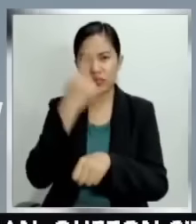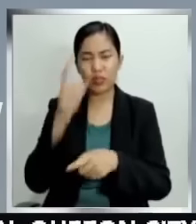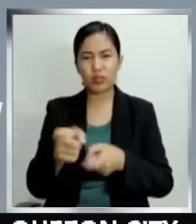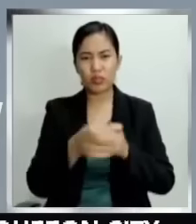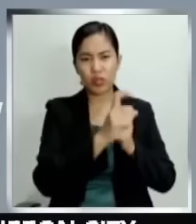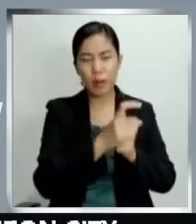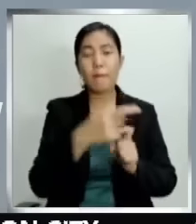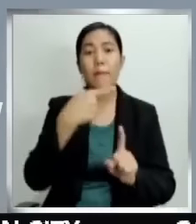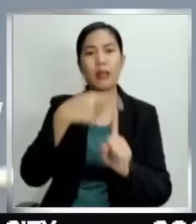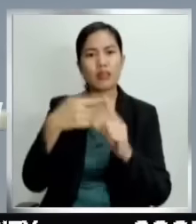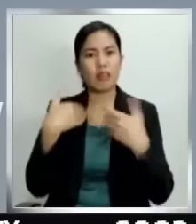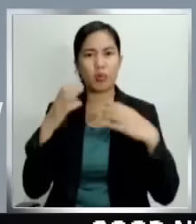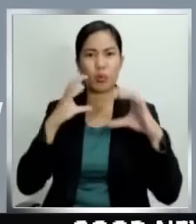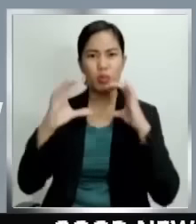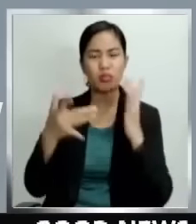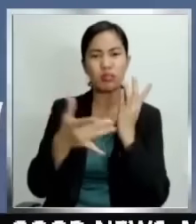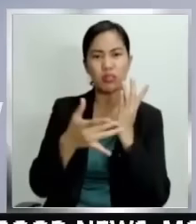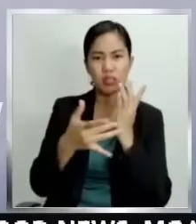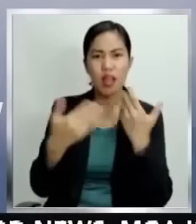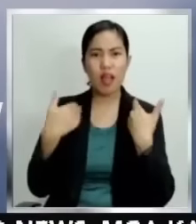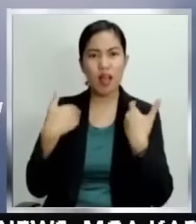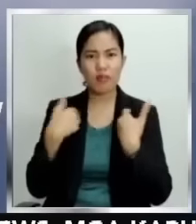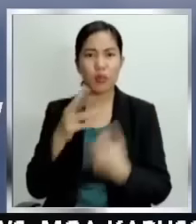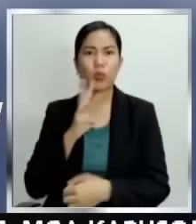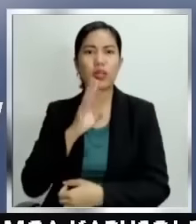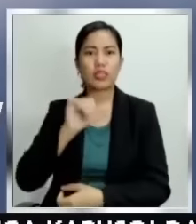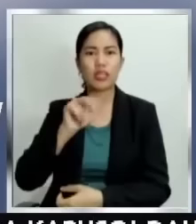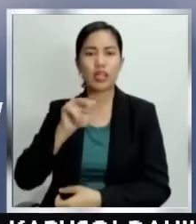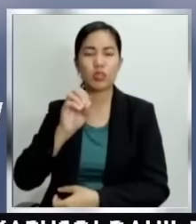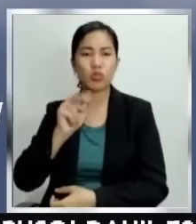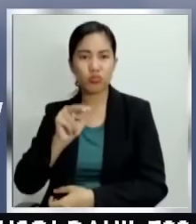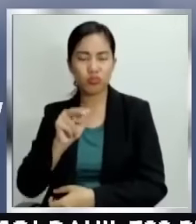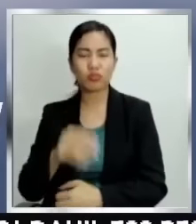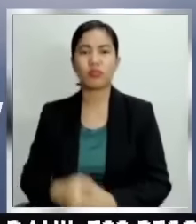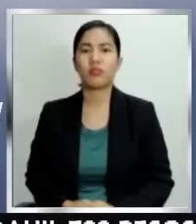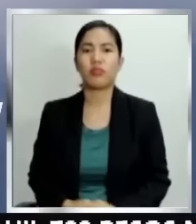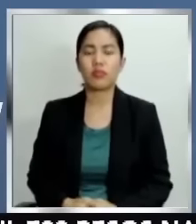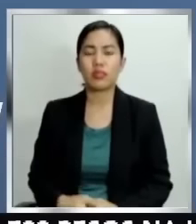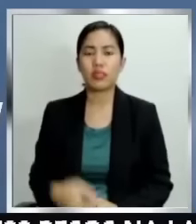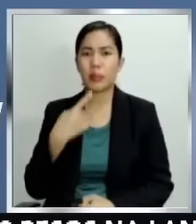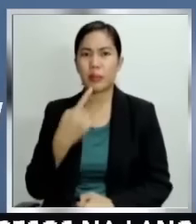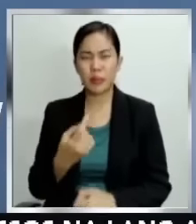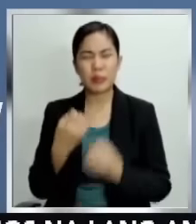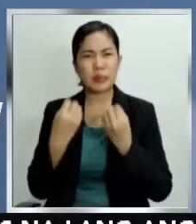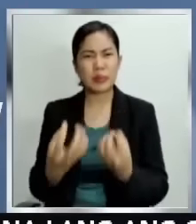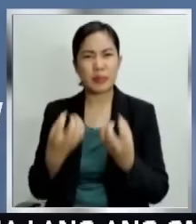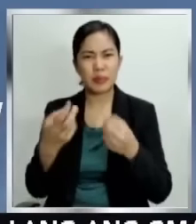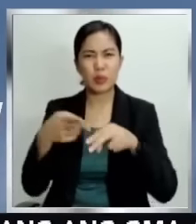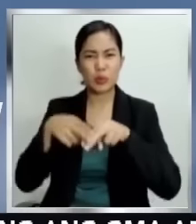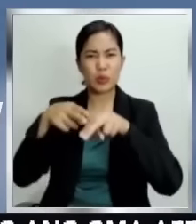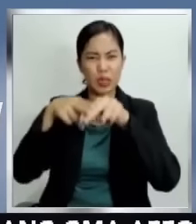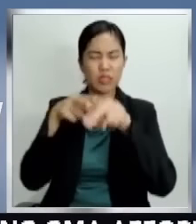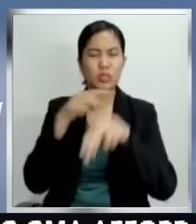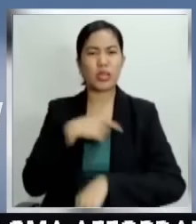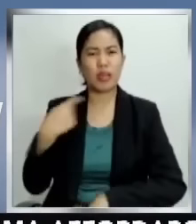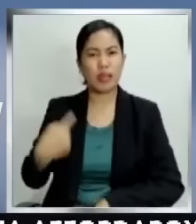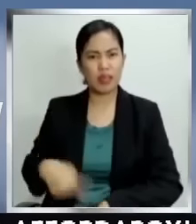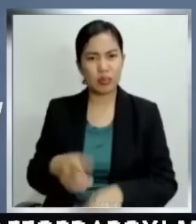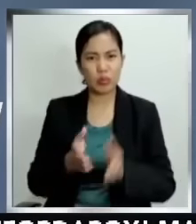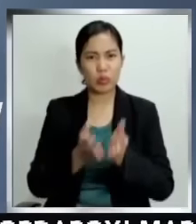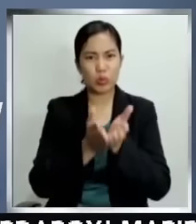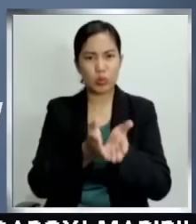may water cannon pa sa tuktok ng mast nito. Ayon sa WESCOM, padami ng padami ang mga Chinese fishing vessels sa Escoda at Rosul